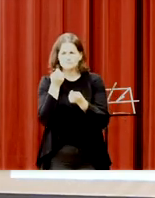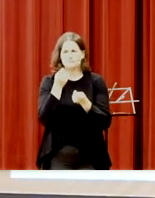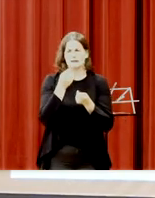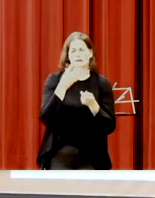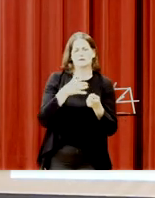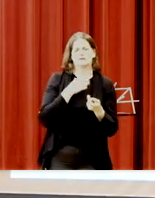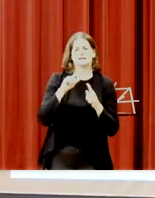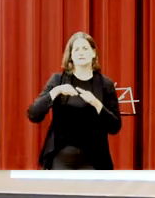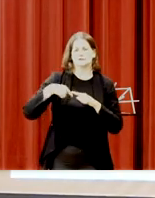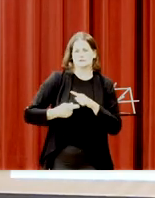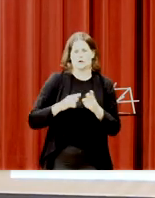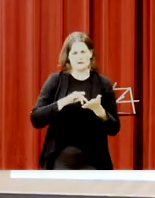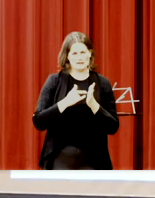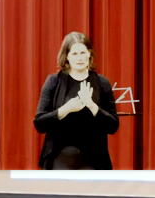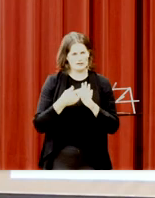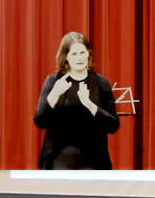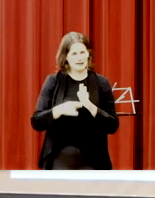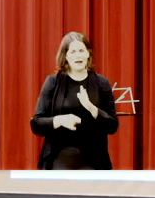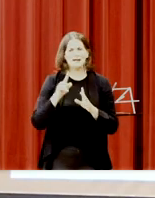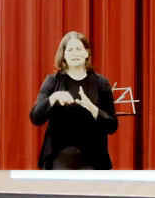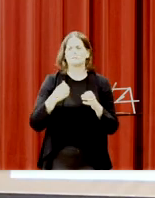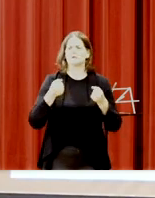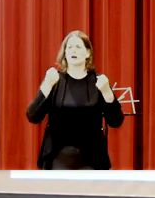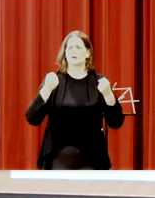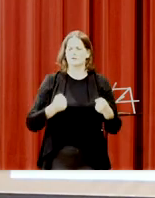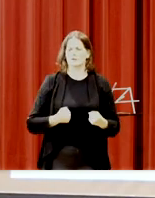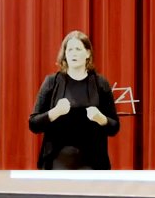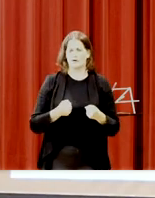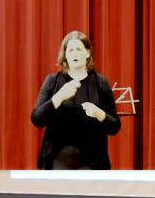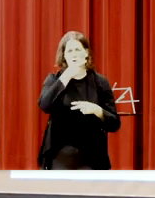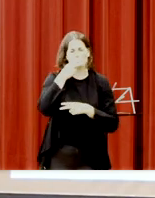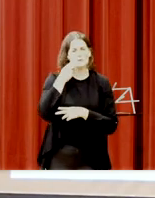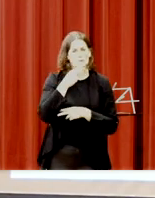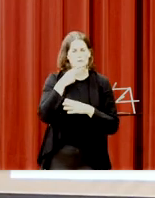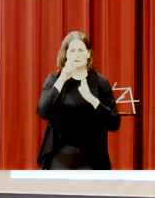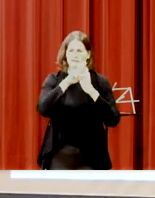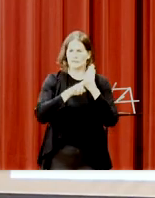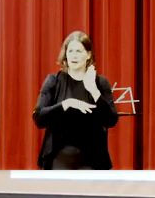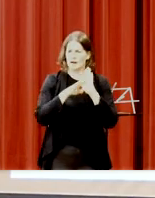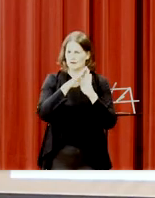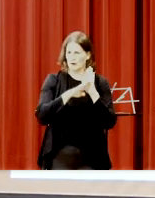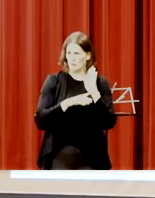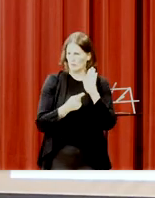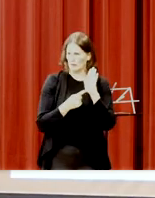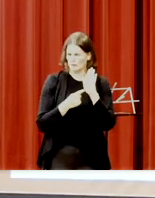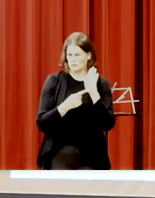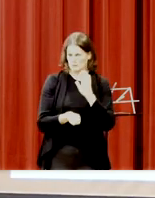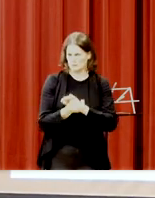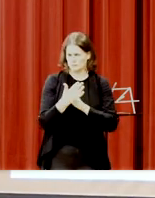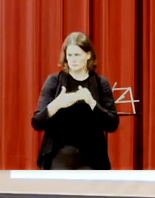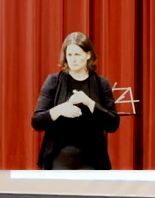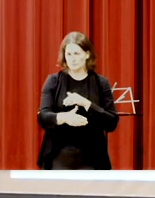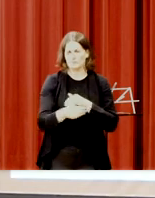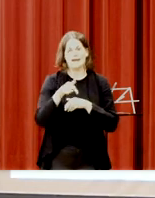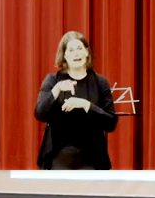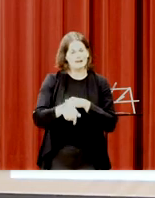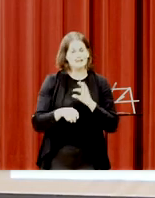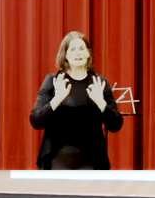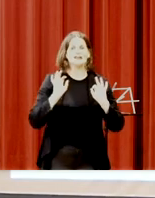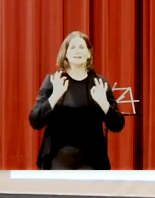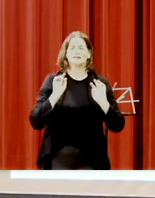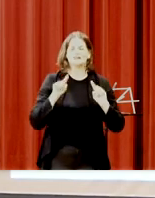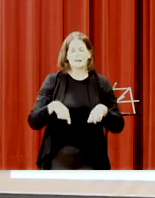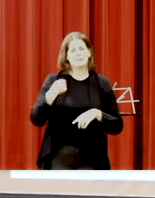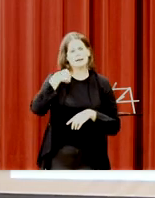ètica. Aquí és on també creiem que les universitats jugueu aquest paper fonamental. No es tracta només d'ensenyar aquestes competències tècniques